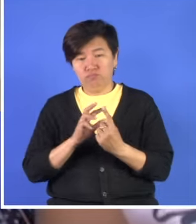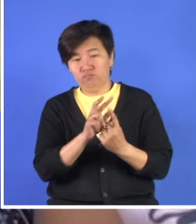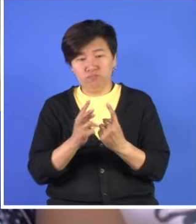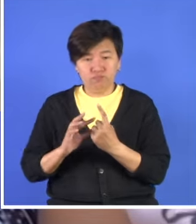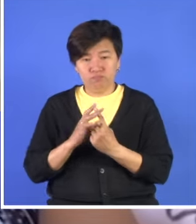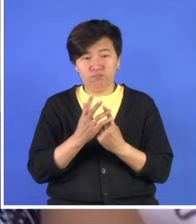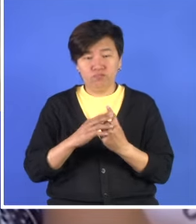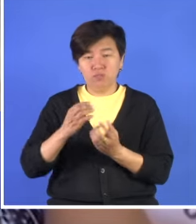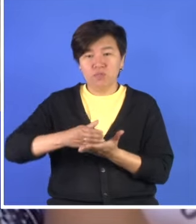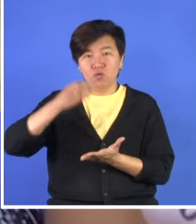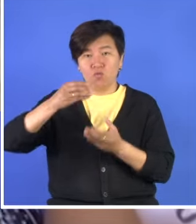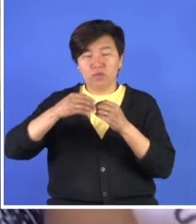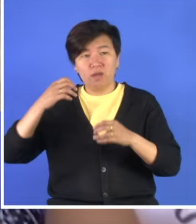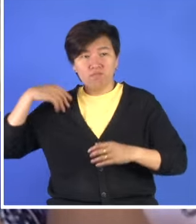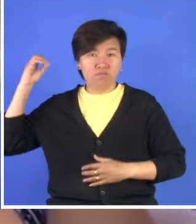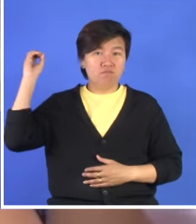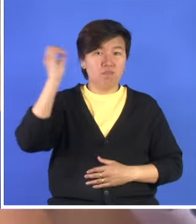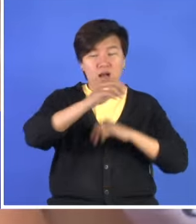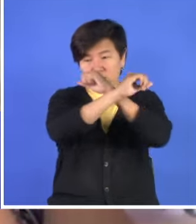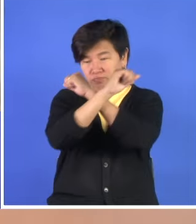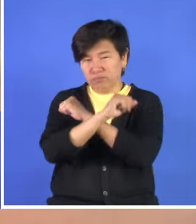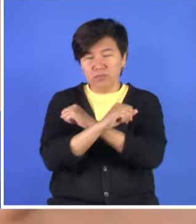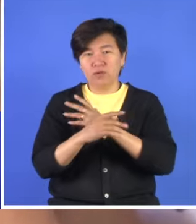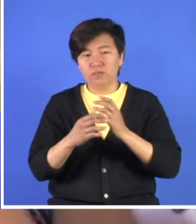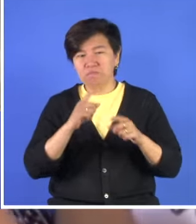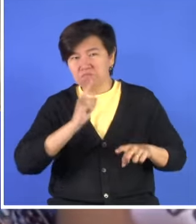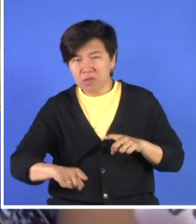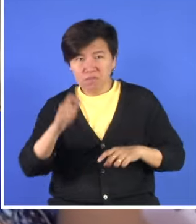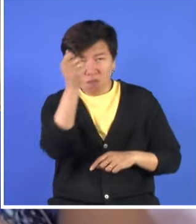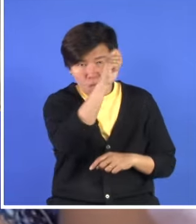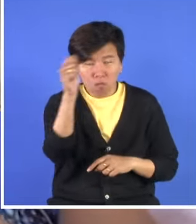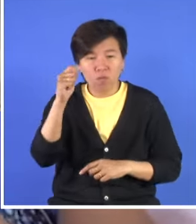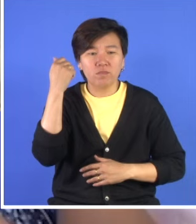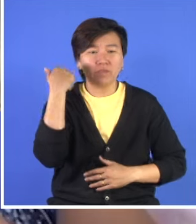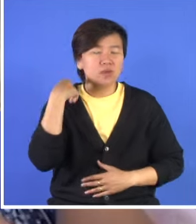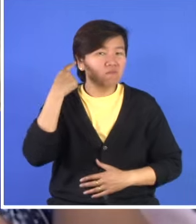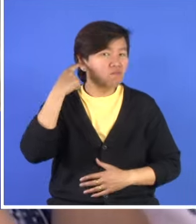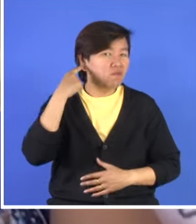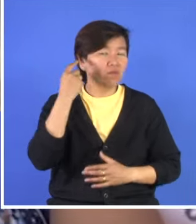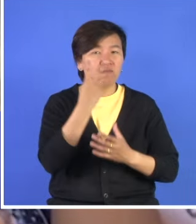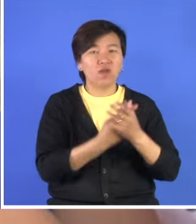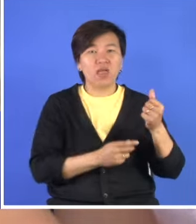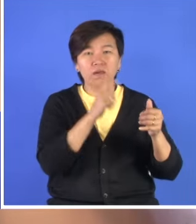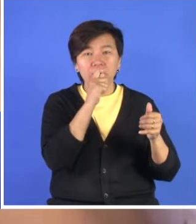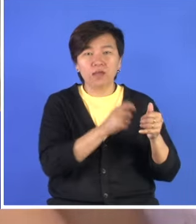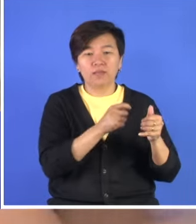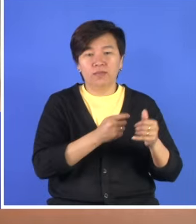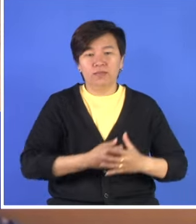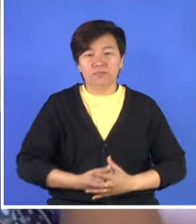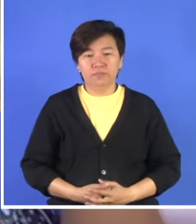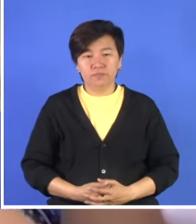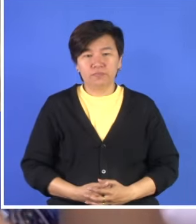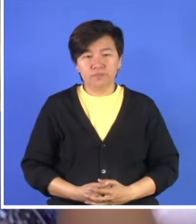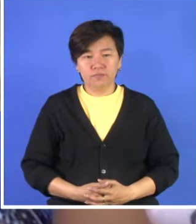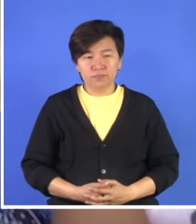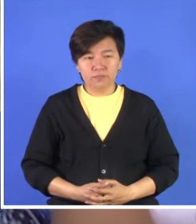ช้ขวดปาใส่เพื่อจะป้องกันตัวเองกันฟังหน่อยนะคะภรรยาคนก่อเหตุ พอเดินเข้าบ้านไปปุ๊บหนูเห็นผู้ชายประมาณ 2-3 คนเดินต